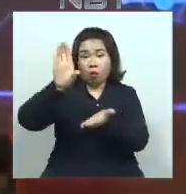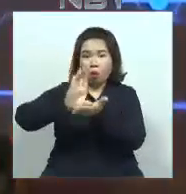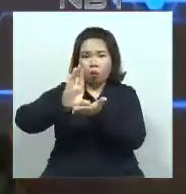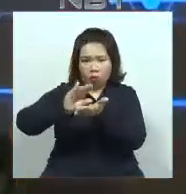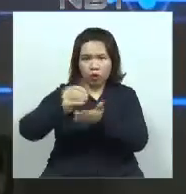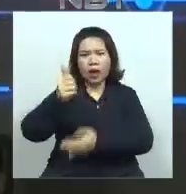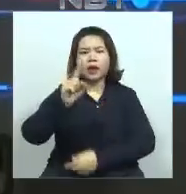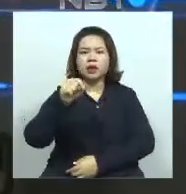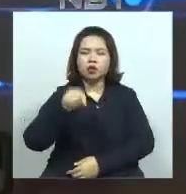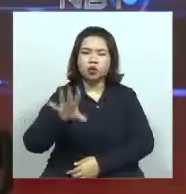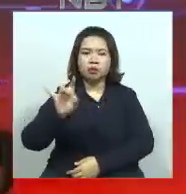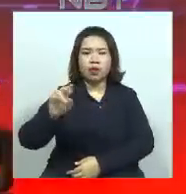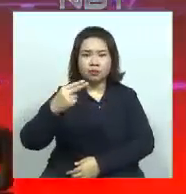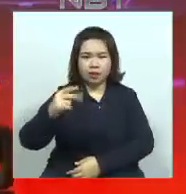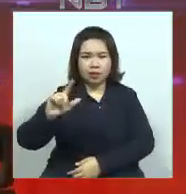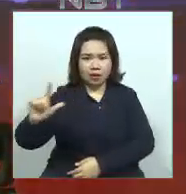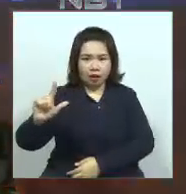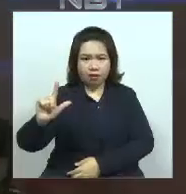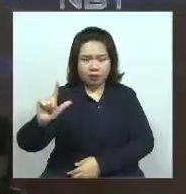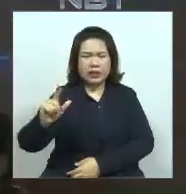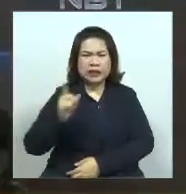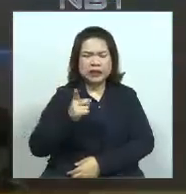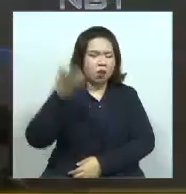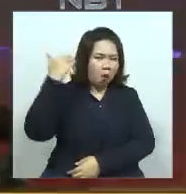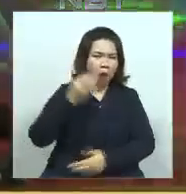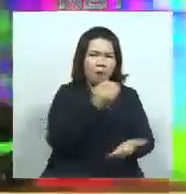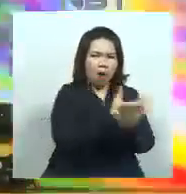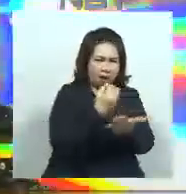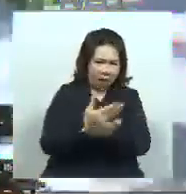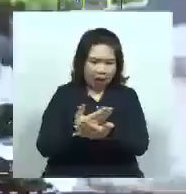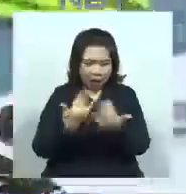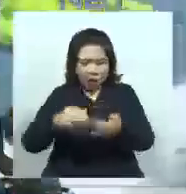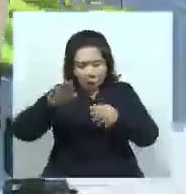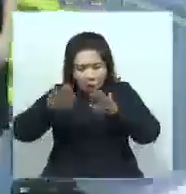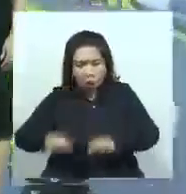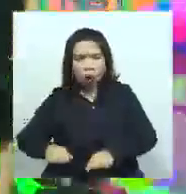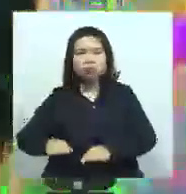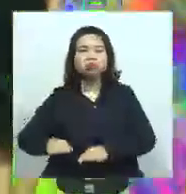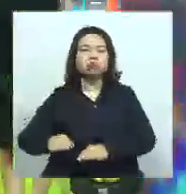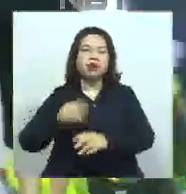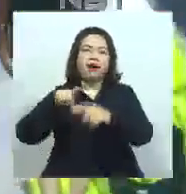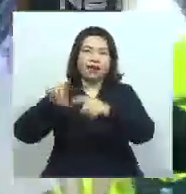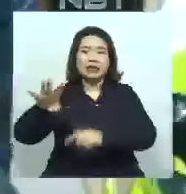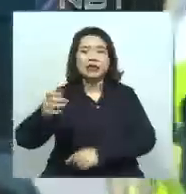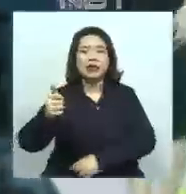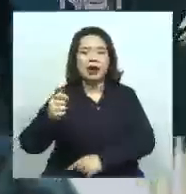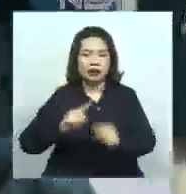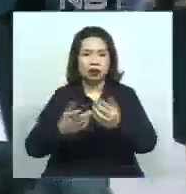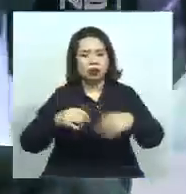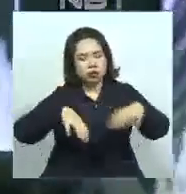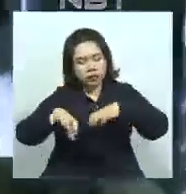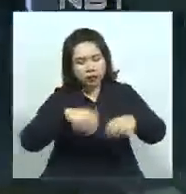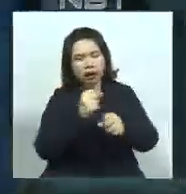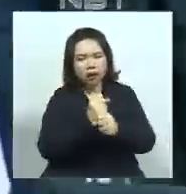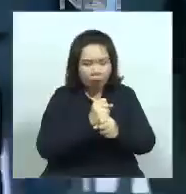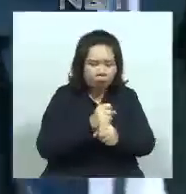ว่า 1.8 หมื่นล้านบาทน้อยกว่าหลายปีที่ผ่านมาเกือบ4เท่าแต่ก็ต้องยอมรับนะครับว่ายังไม่สามารถบริหารจัดการน้ำให้เ